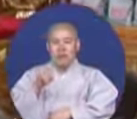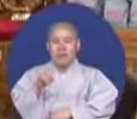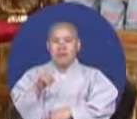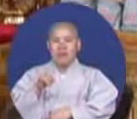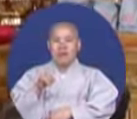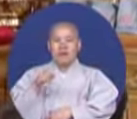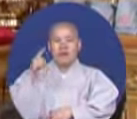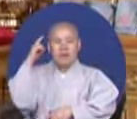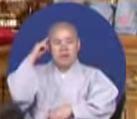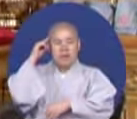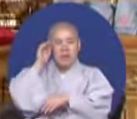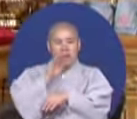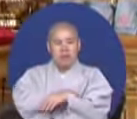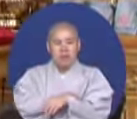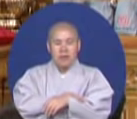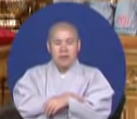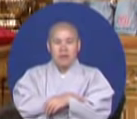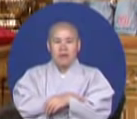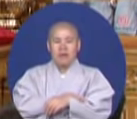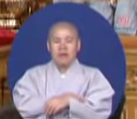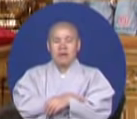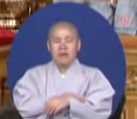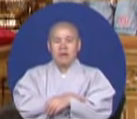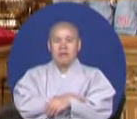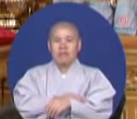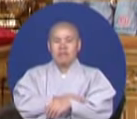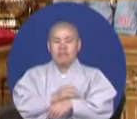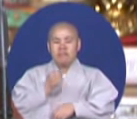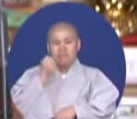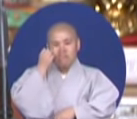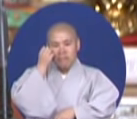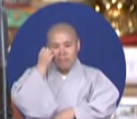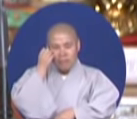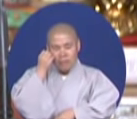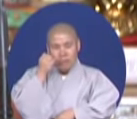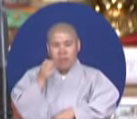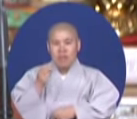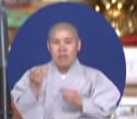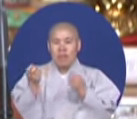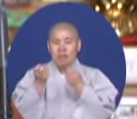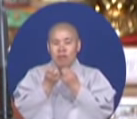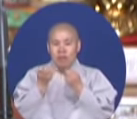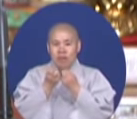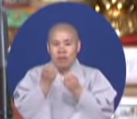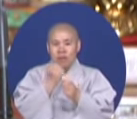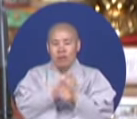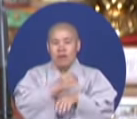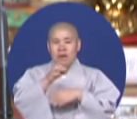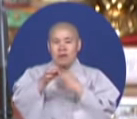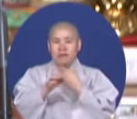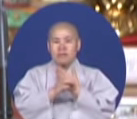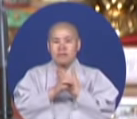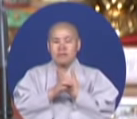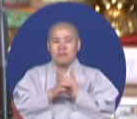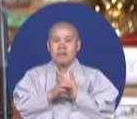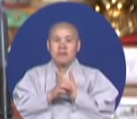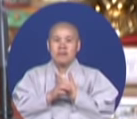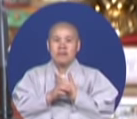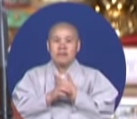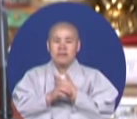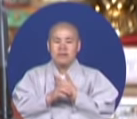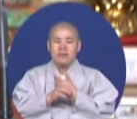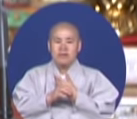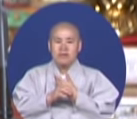그 불지가 불가사의해요. 어떻게 불가사의하냐?